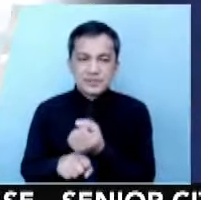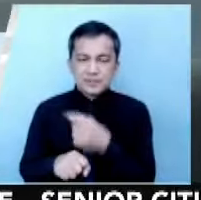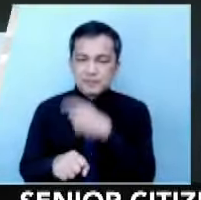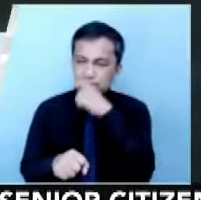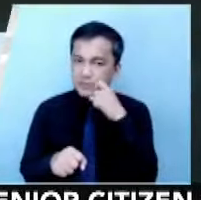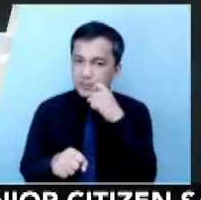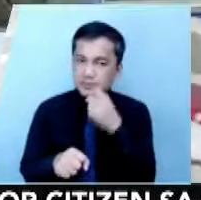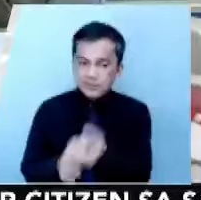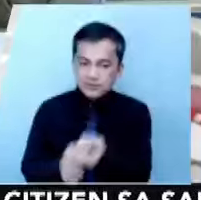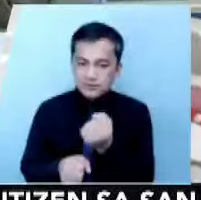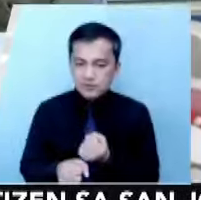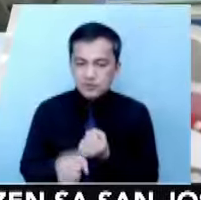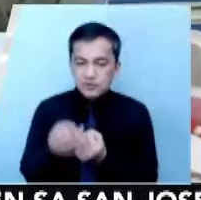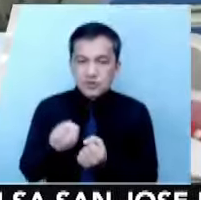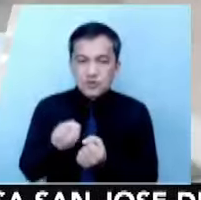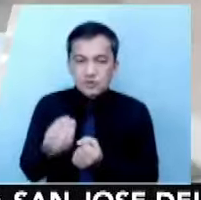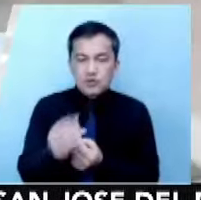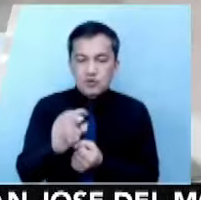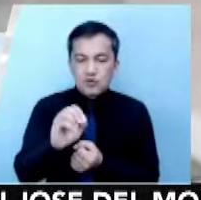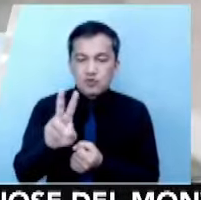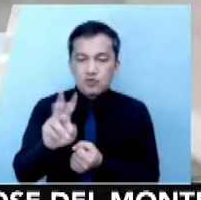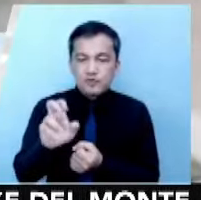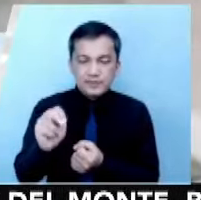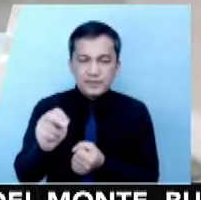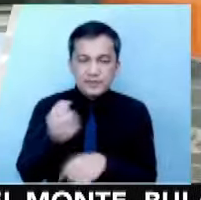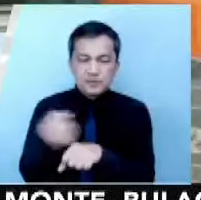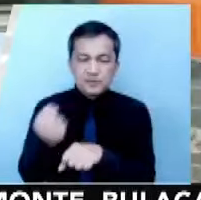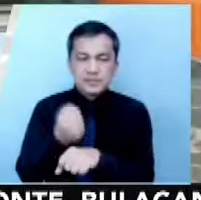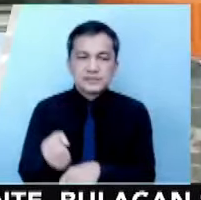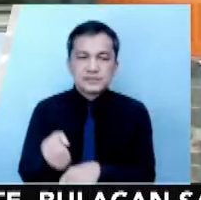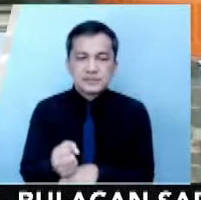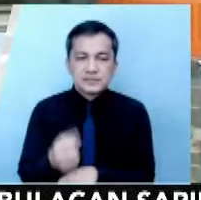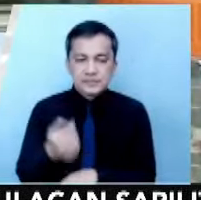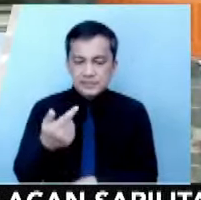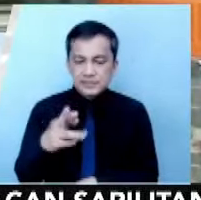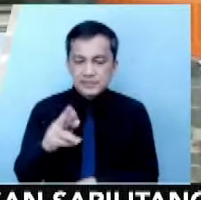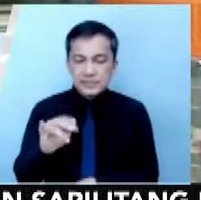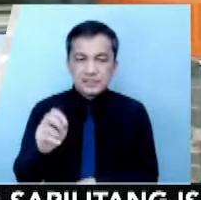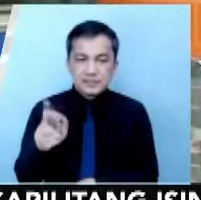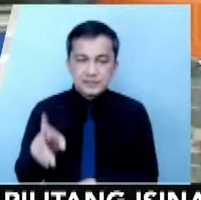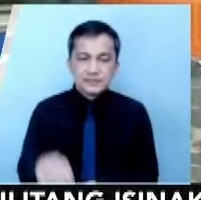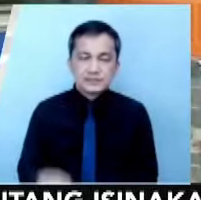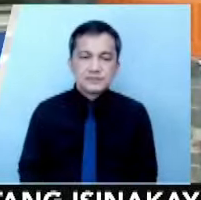para tumigas. Lalagay po natin siya sa grinder.